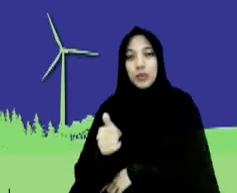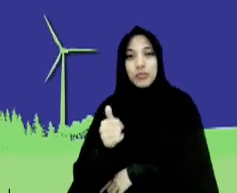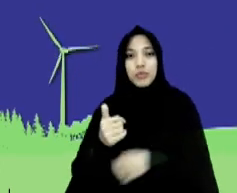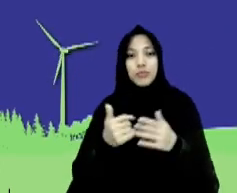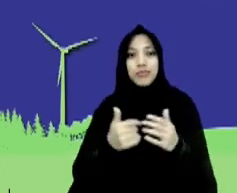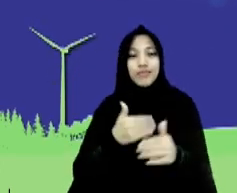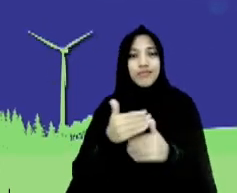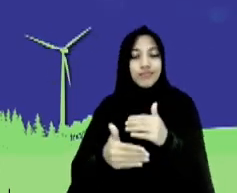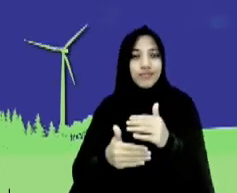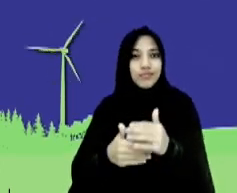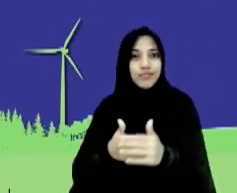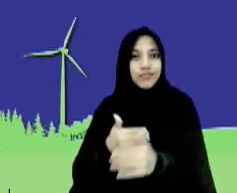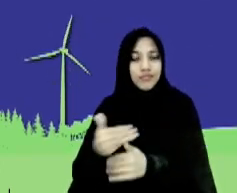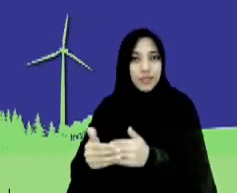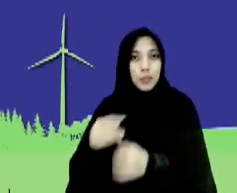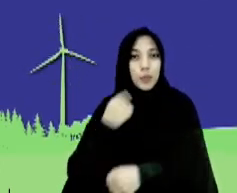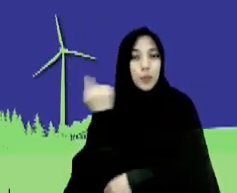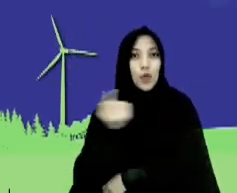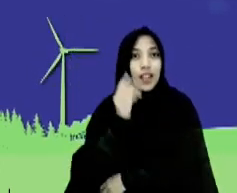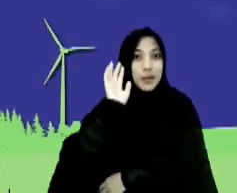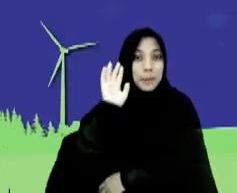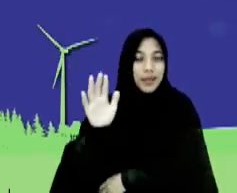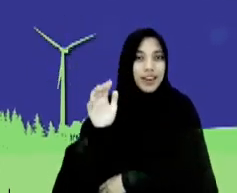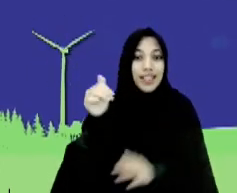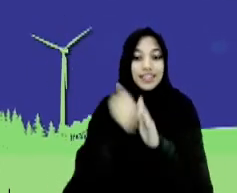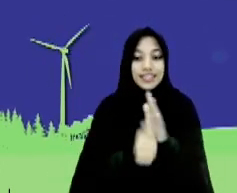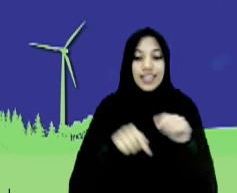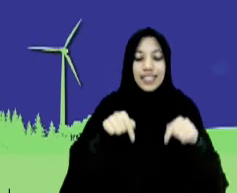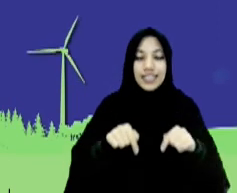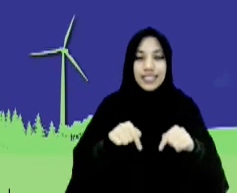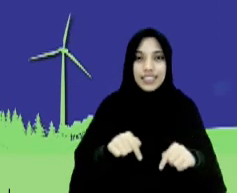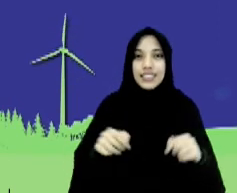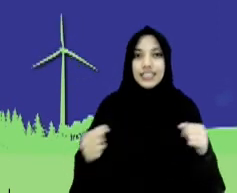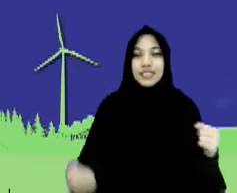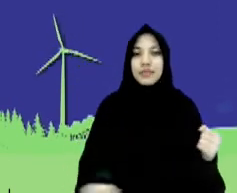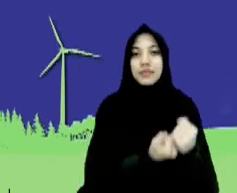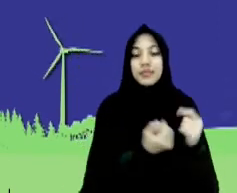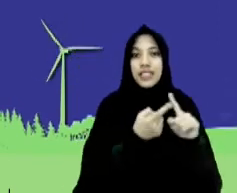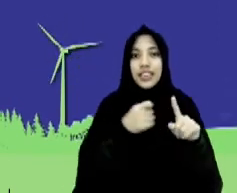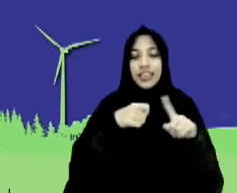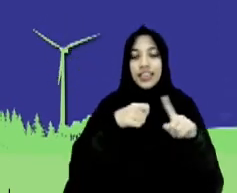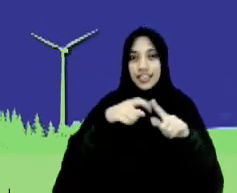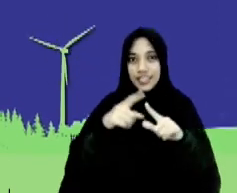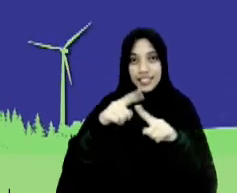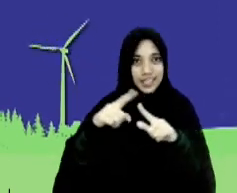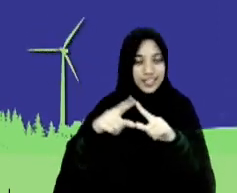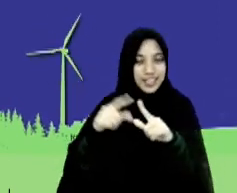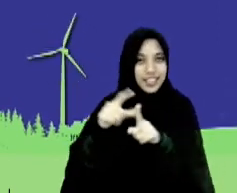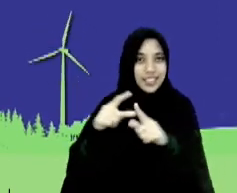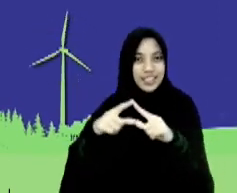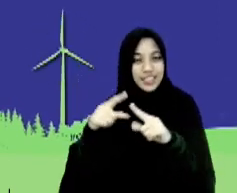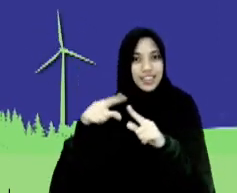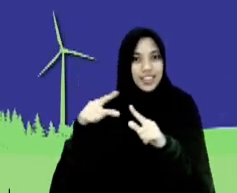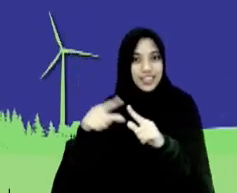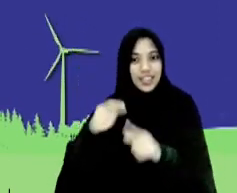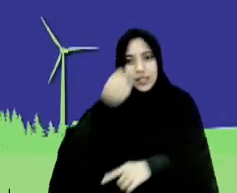eh eh event ini dipersembahkan oleh kata data dan landscap Indonesia dan jangan lupa untuk menyaksikan